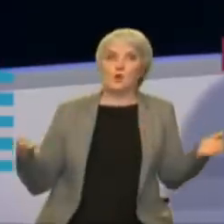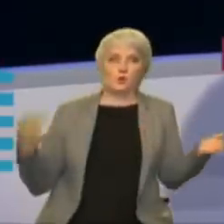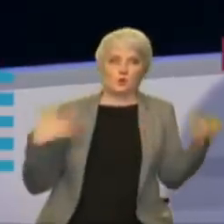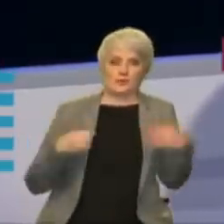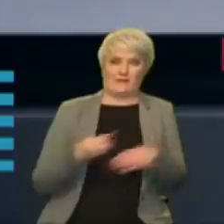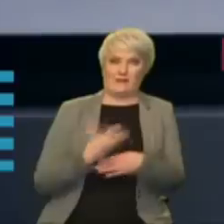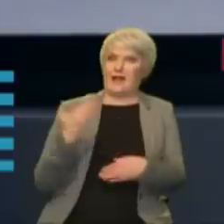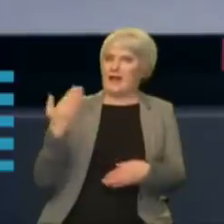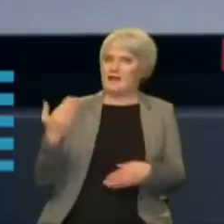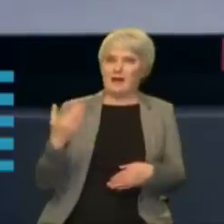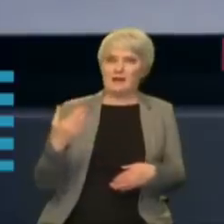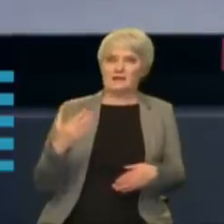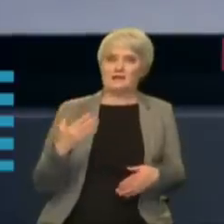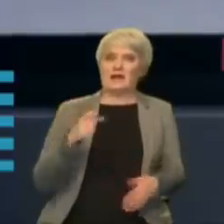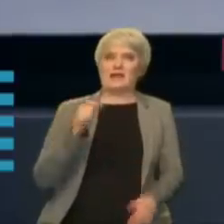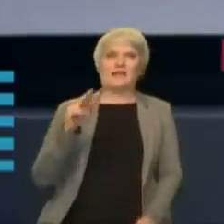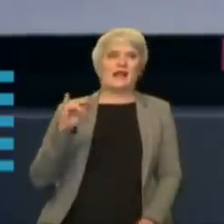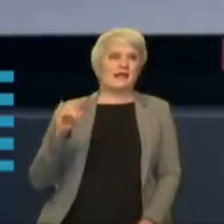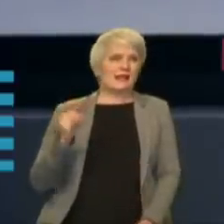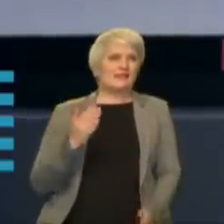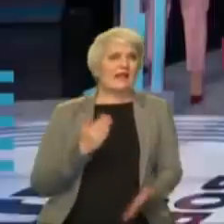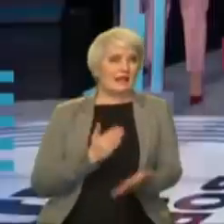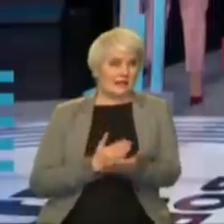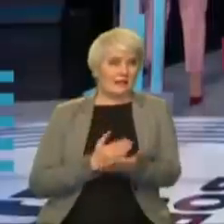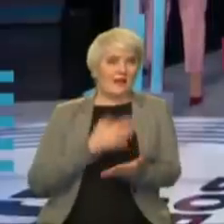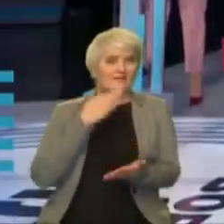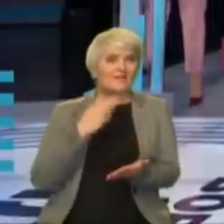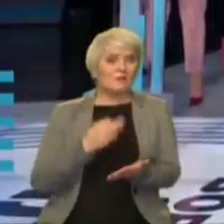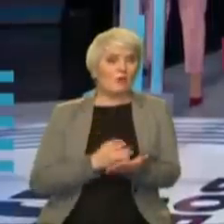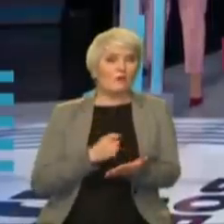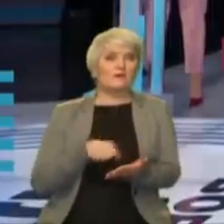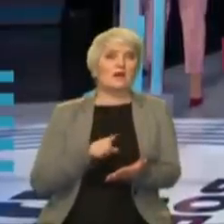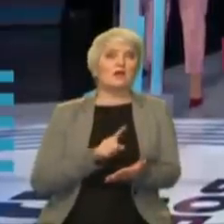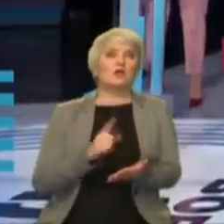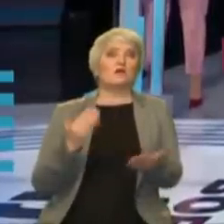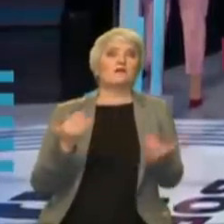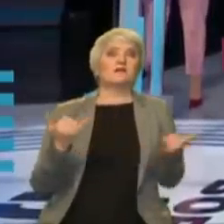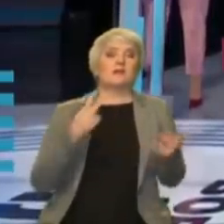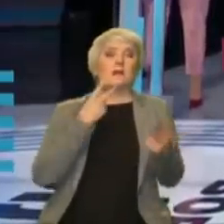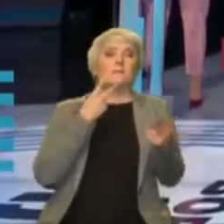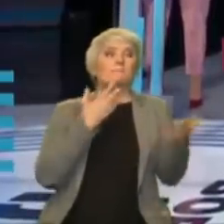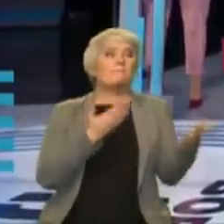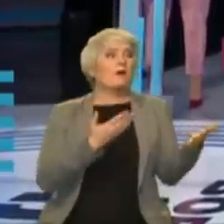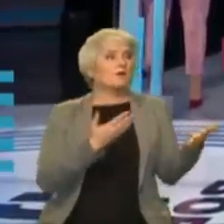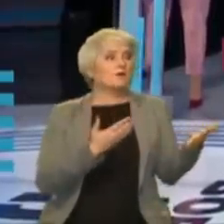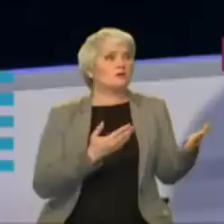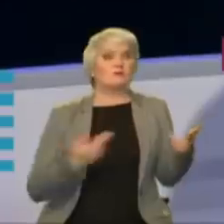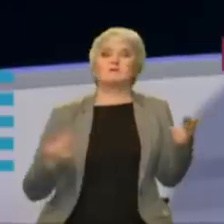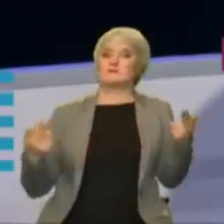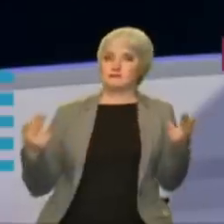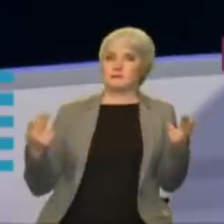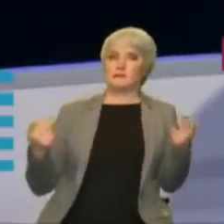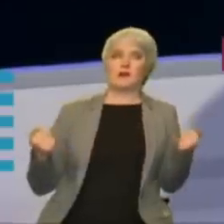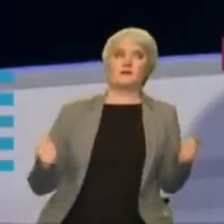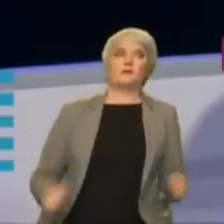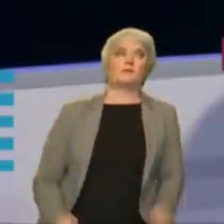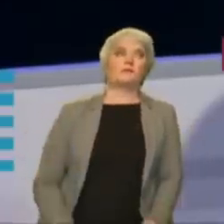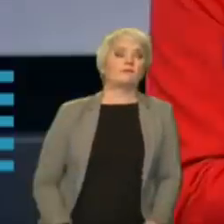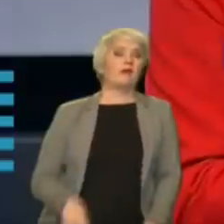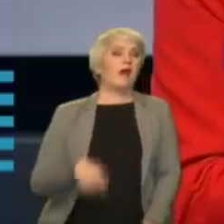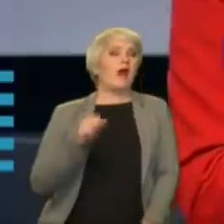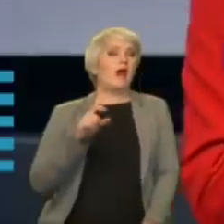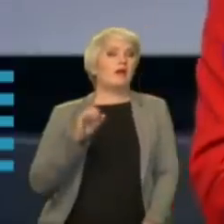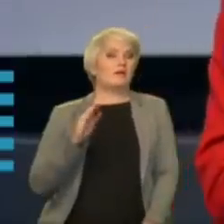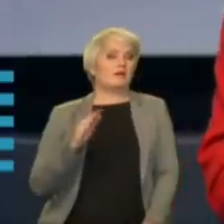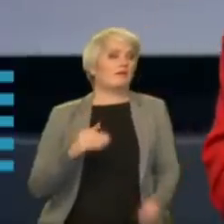звільнити. Вас Володимир Зеленський несе відповідальність за те, що зараз от ви бачите на цій картинці, так? Так. Зрозуміло. Володимир Ар'єв,